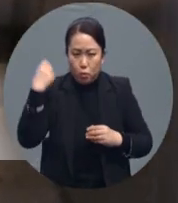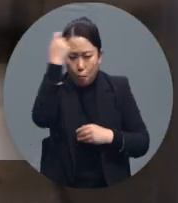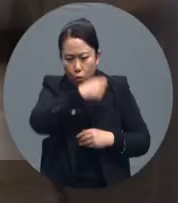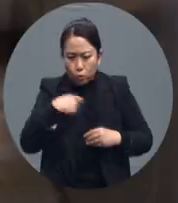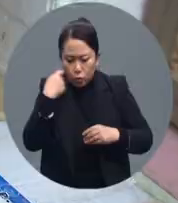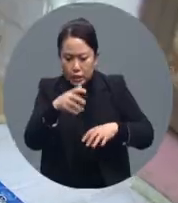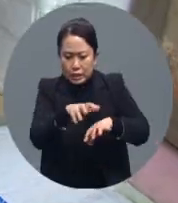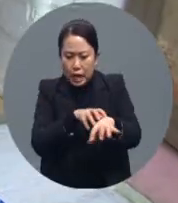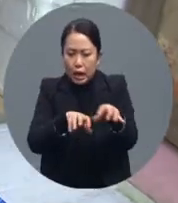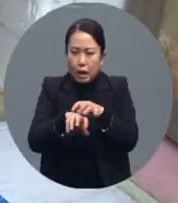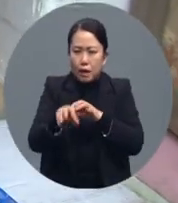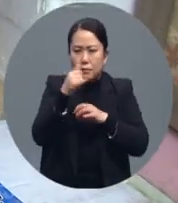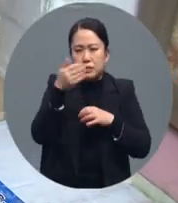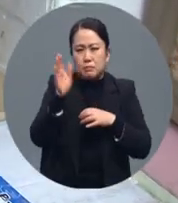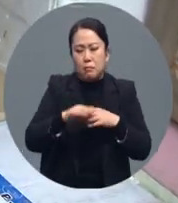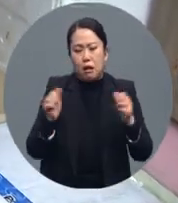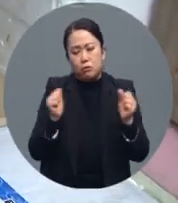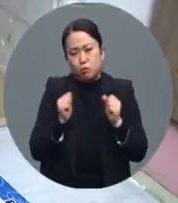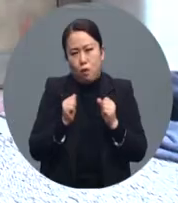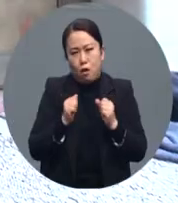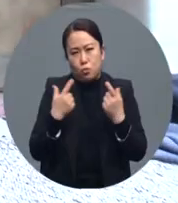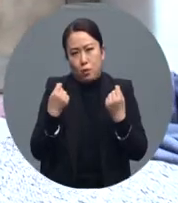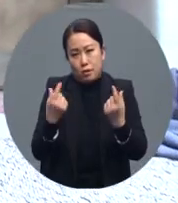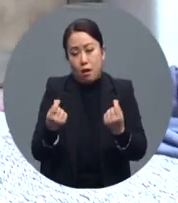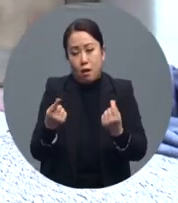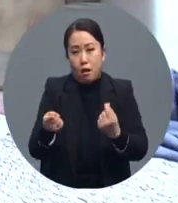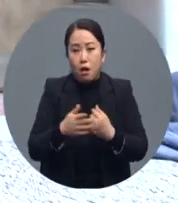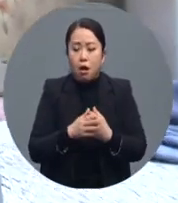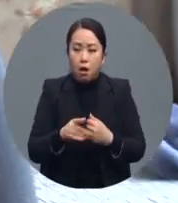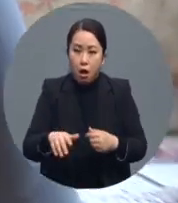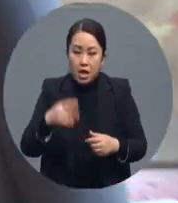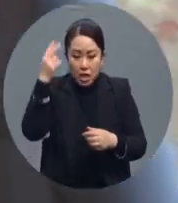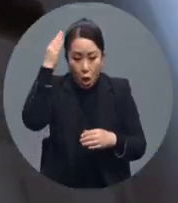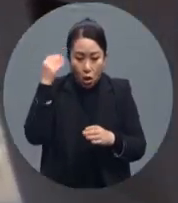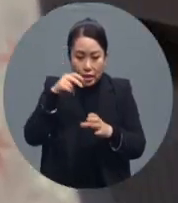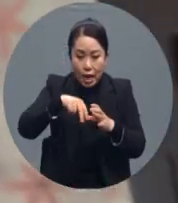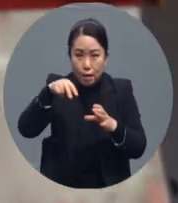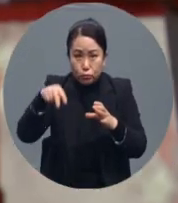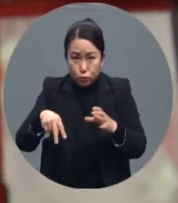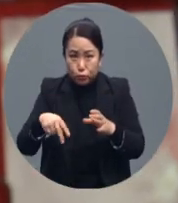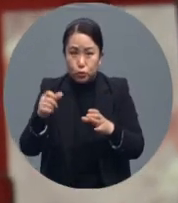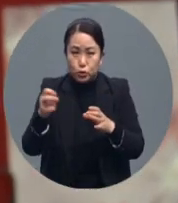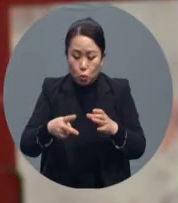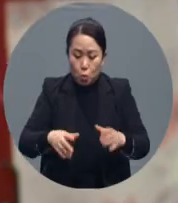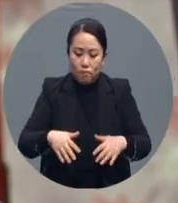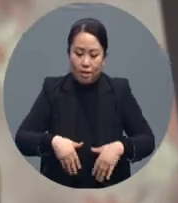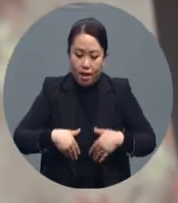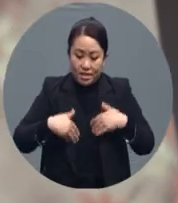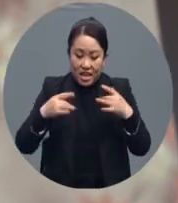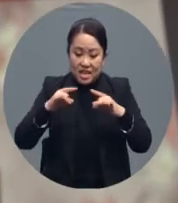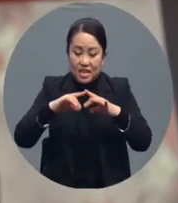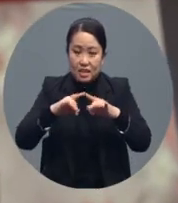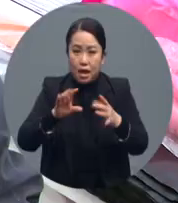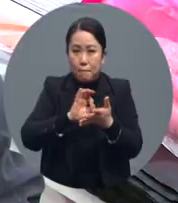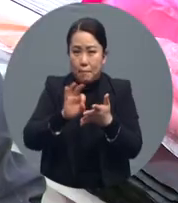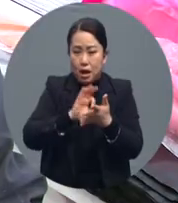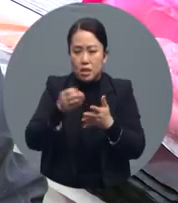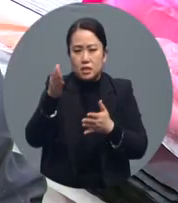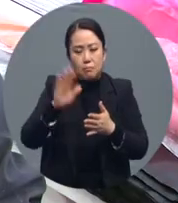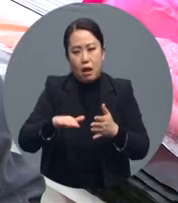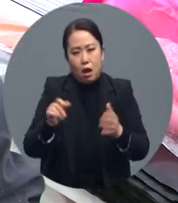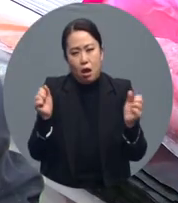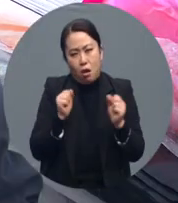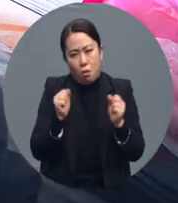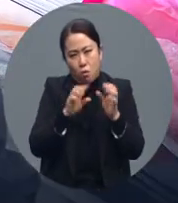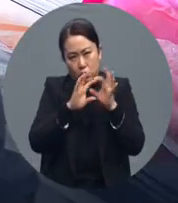움츠러듭니다. 연탄불과 전열기를 동원해 추위를 녹여보려 하지만 냉기가 쉽게 가시지 않습니다. 새벽에